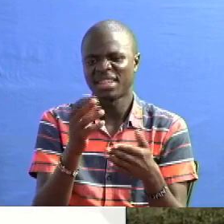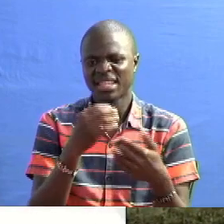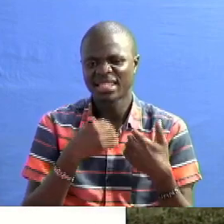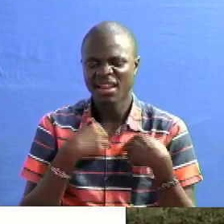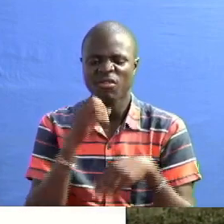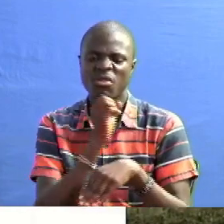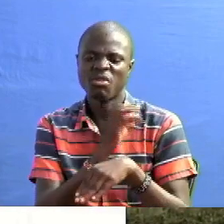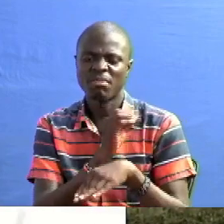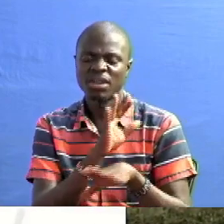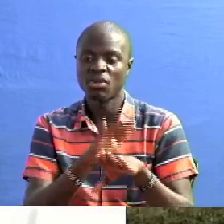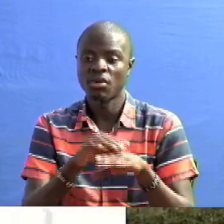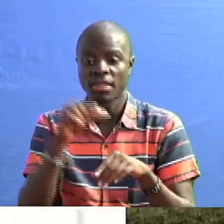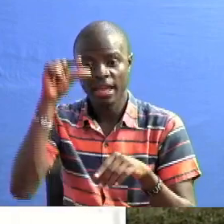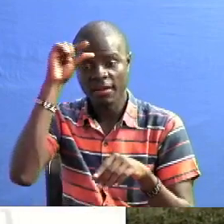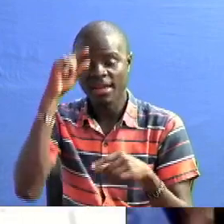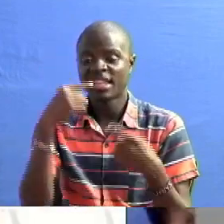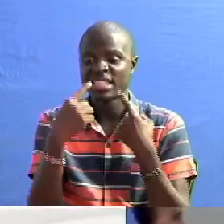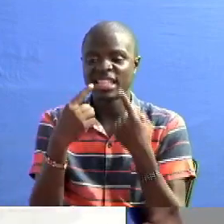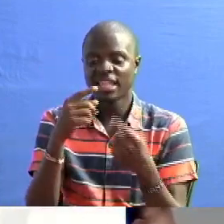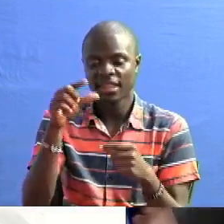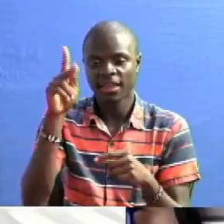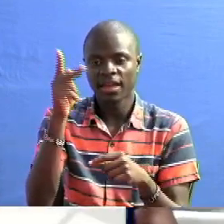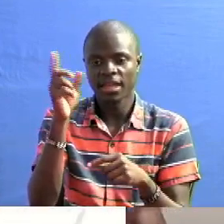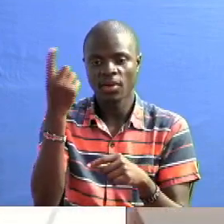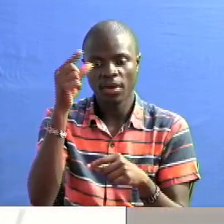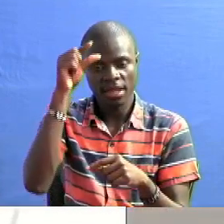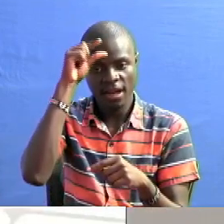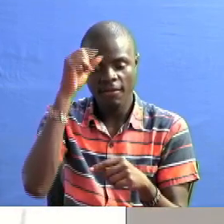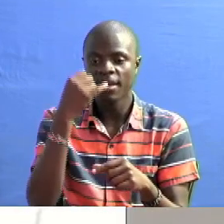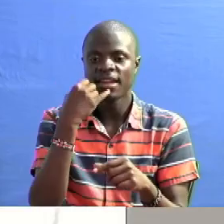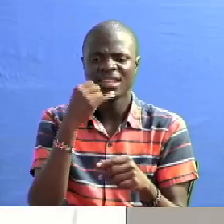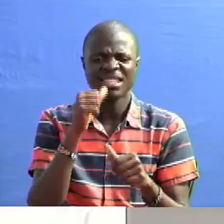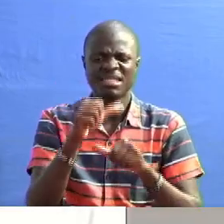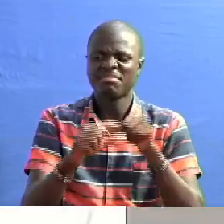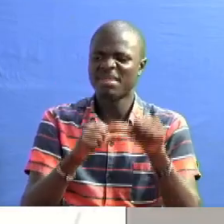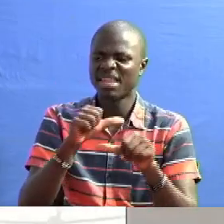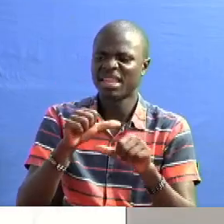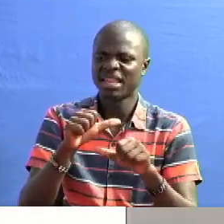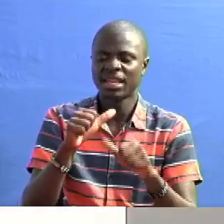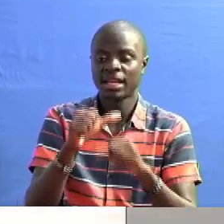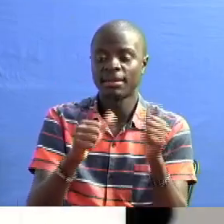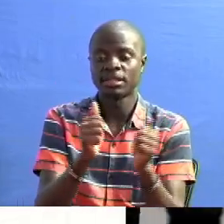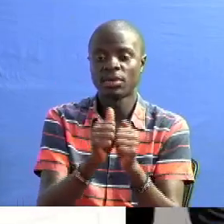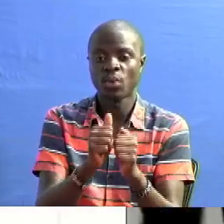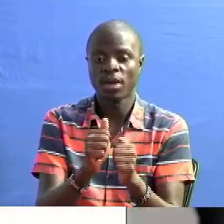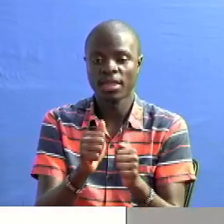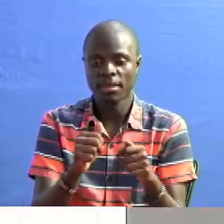Kwanza government is playing poker game with Kenyans by increasing more taxes instead of fulfilling the